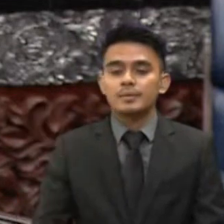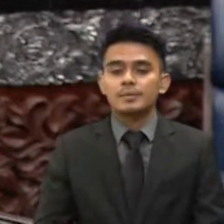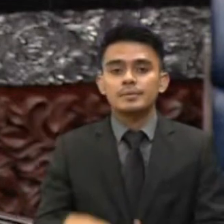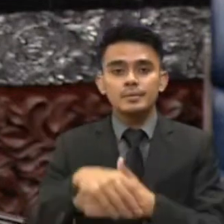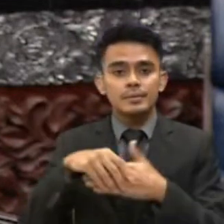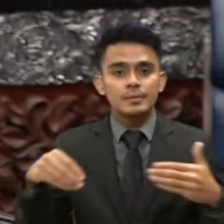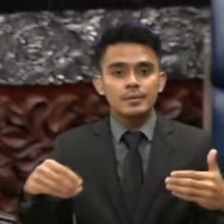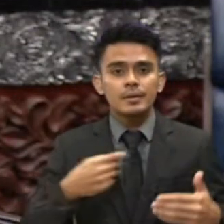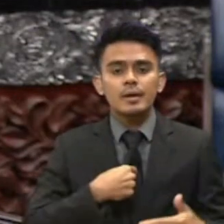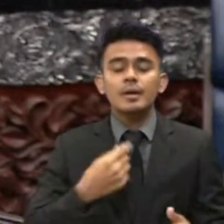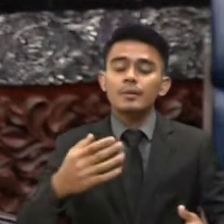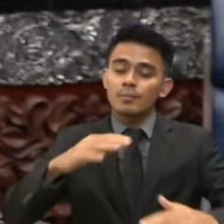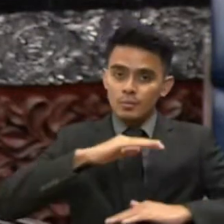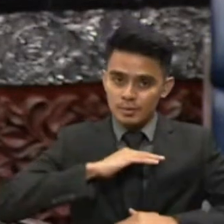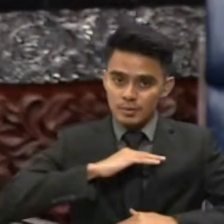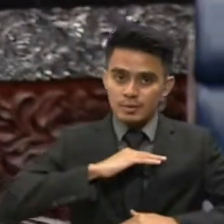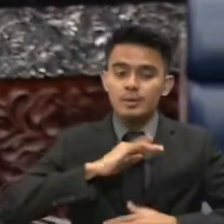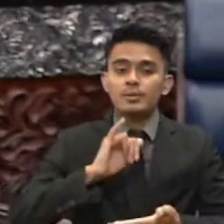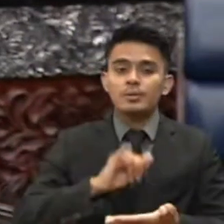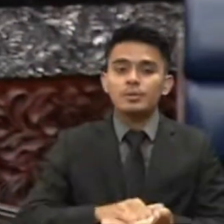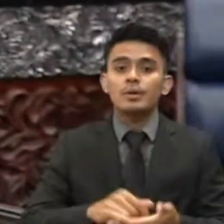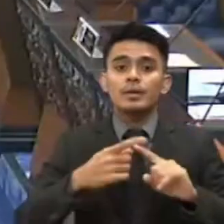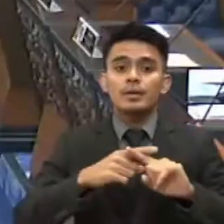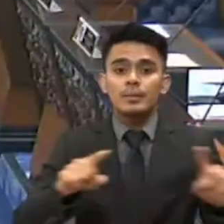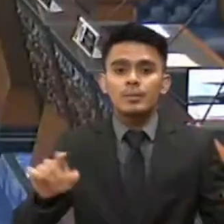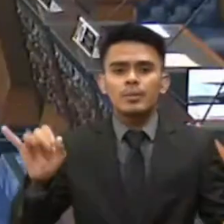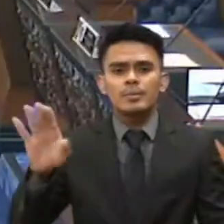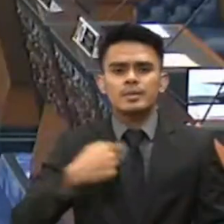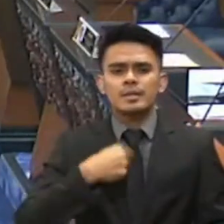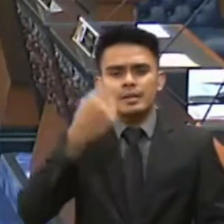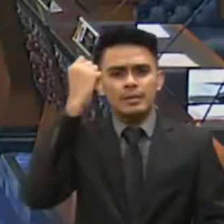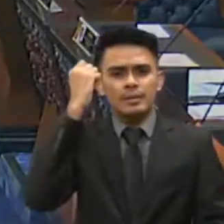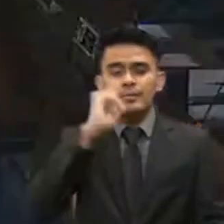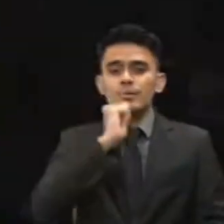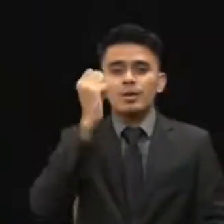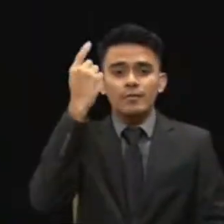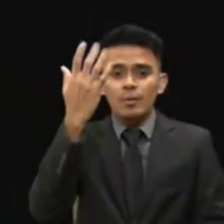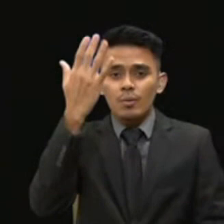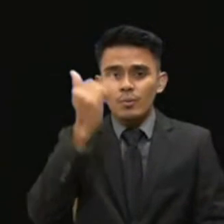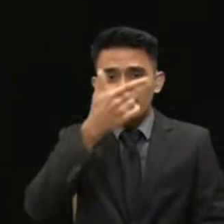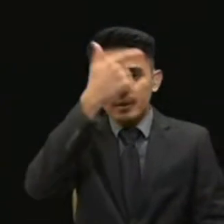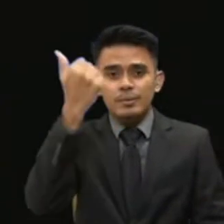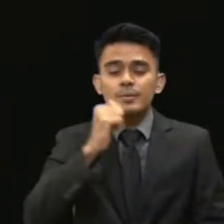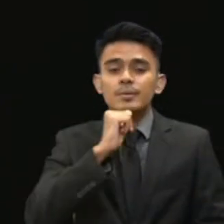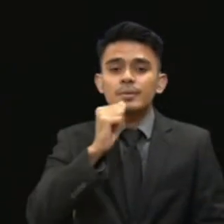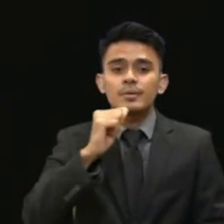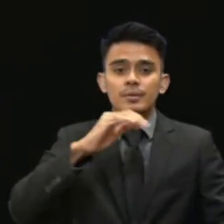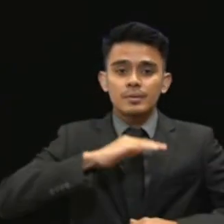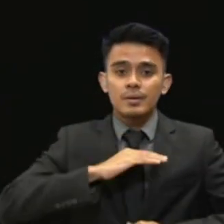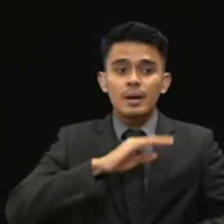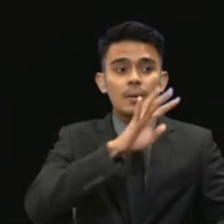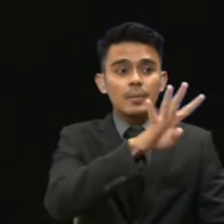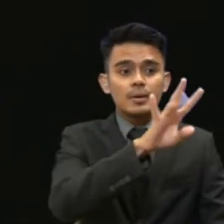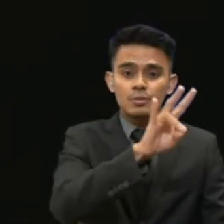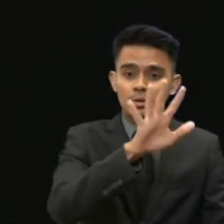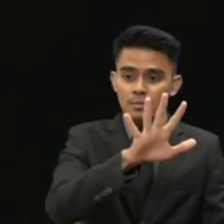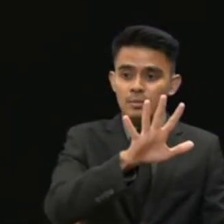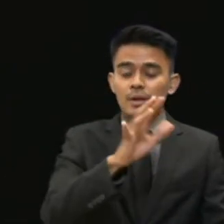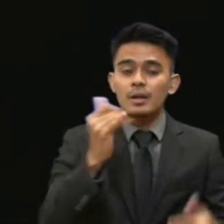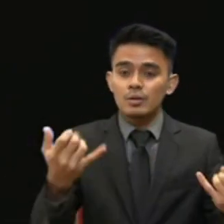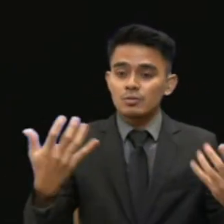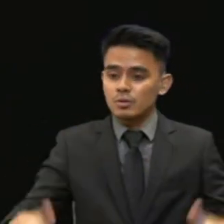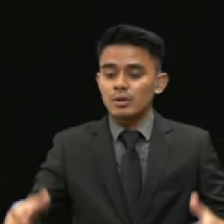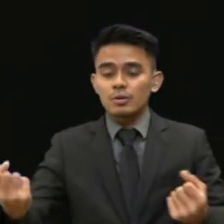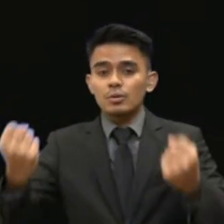saya puasa di tapi yang belum mak Saya pun tak paham Mengapa ini 75% sekarang sudah